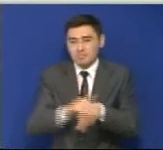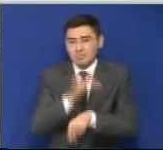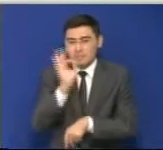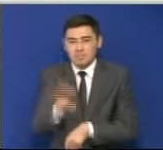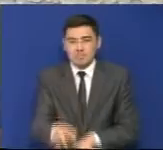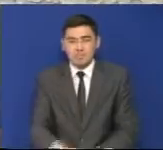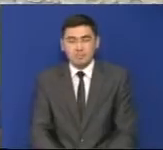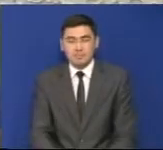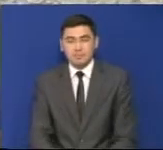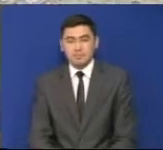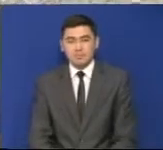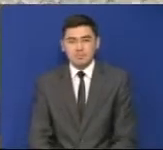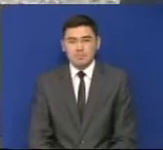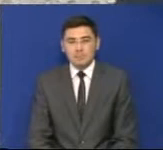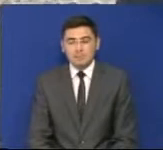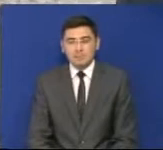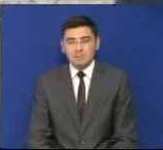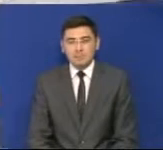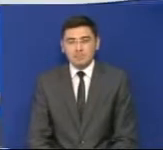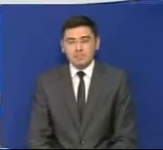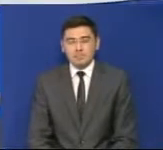телерадио кешенінің көмегімен Қазақстан ұлттық телеарнасы.